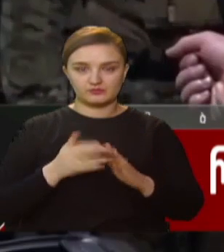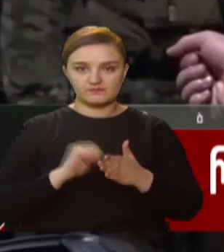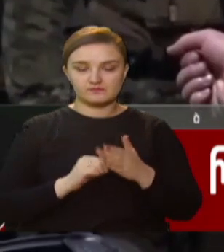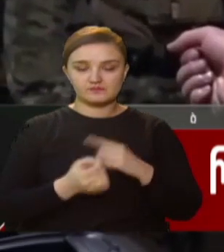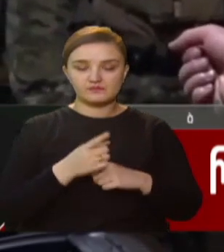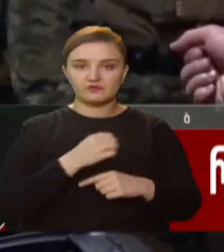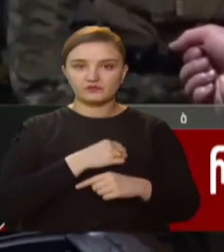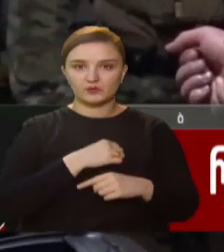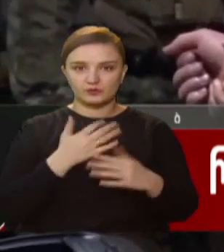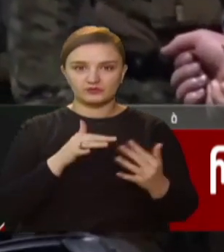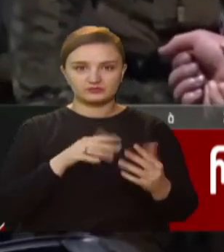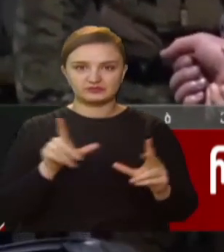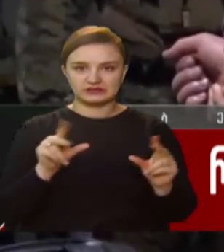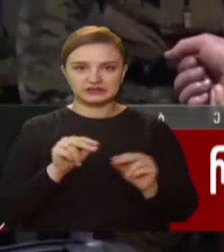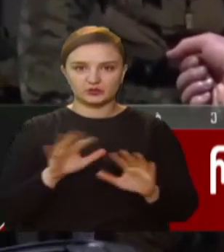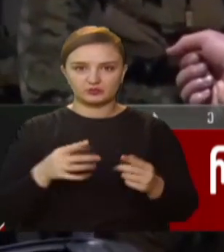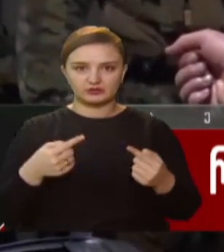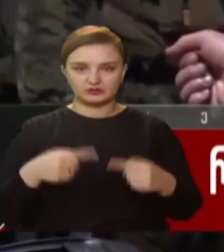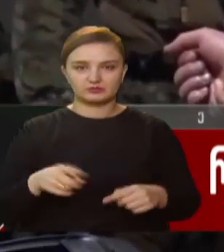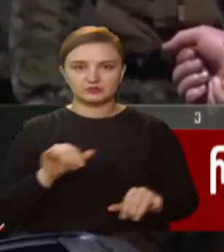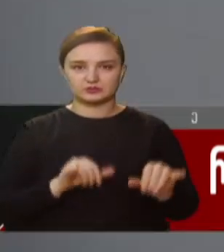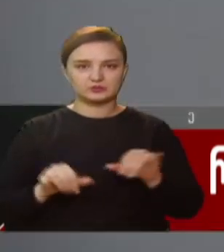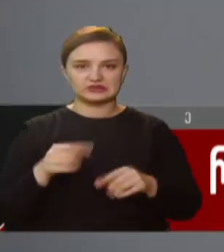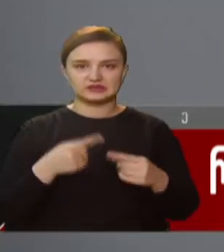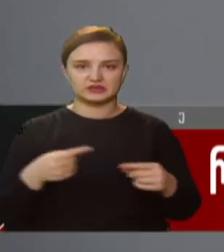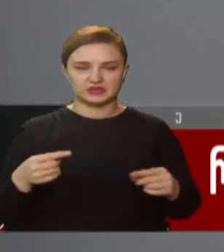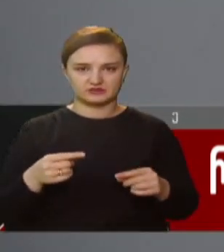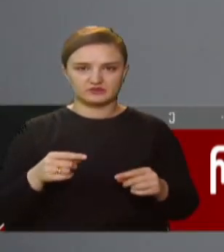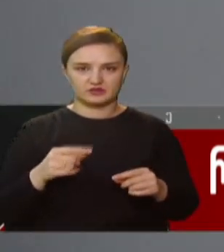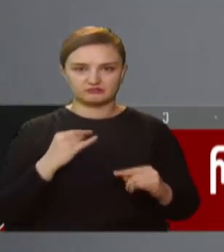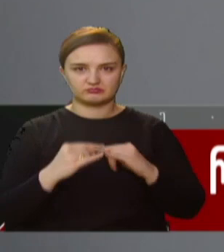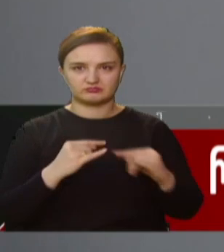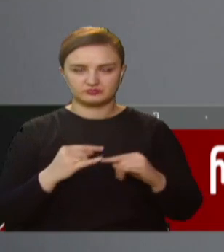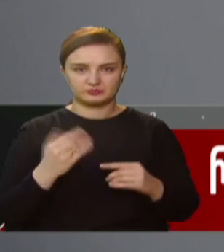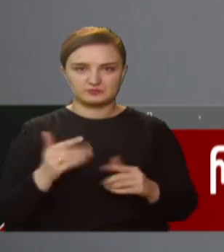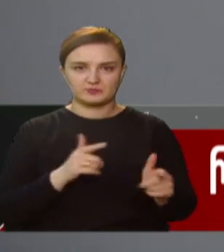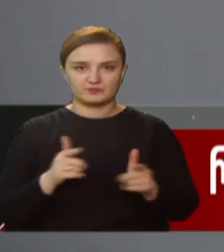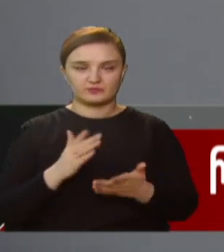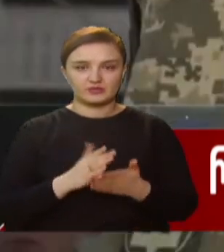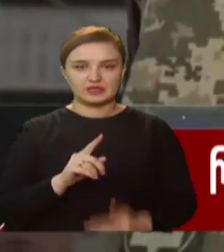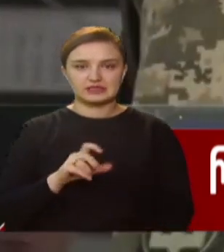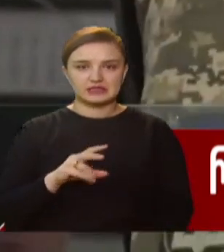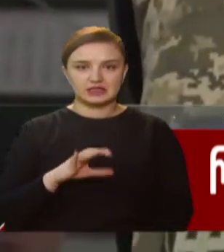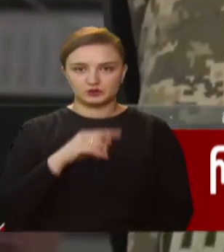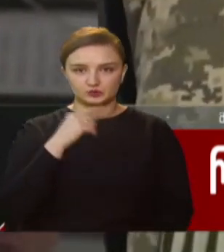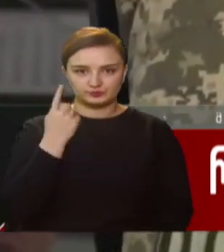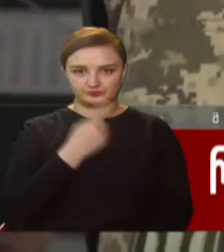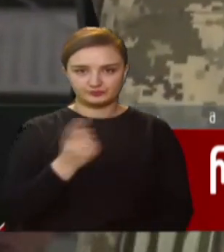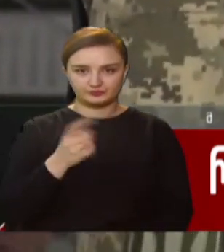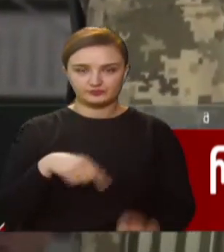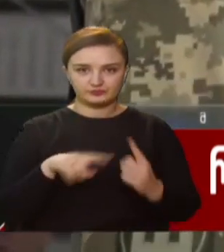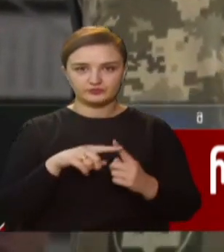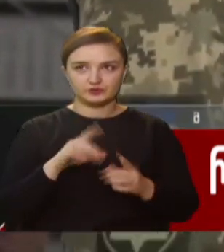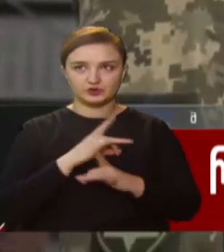ფრონტზე წარუმატებლობით. Ამიტომ ისინი მზად არიან სხვადასხვა მანიპულაციისთვის. Თავის გამოსვლაში Zelensky მიმართა რუსებს და მოუწოდა